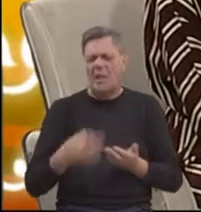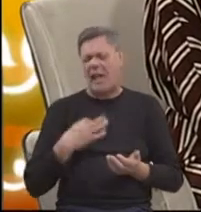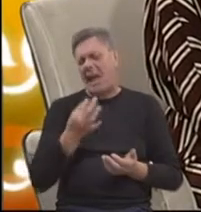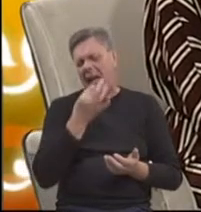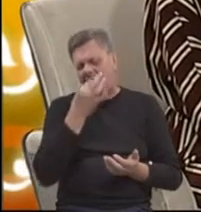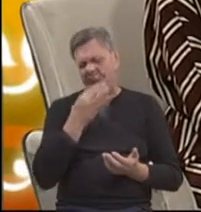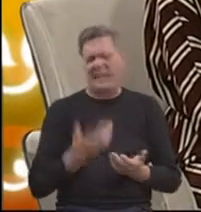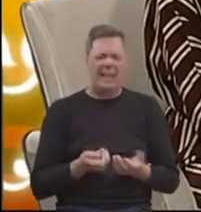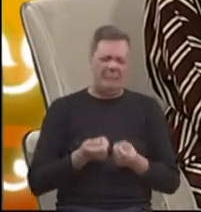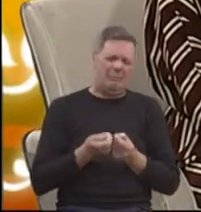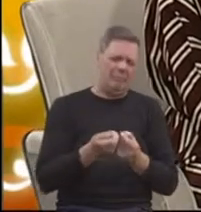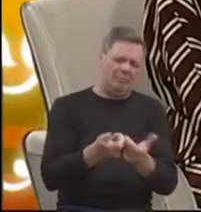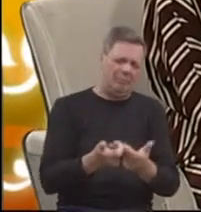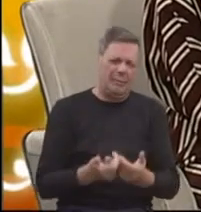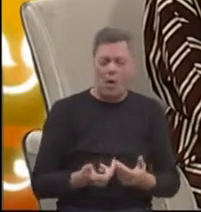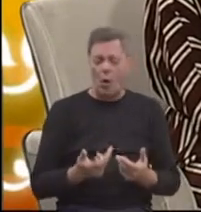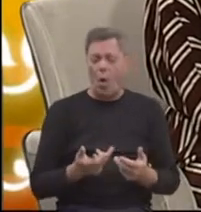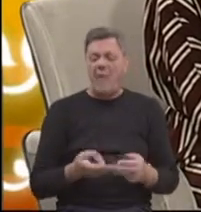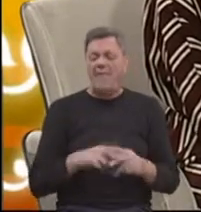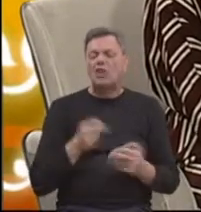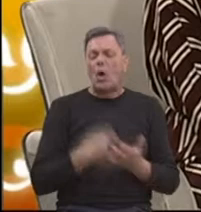koji ih puno više koštaju nego, evo što ste rekli, kila